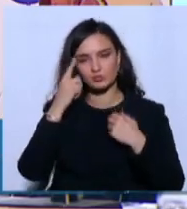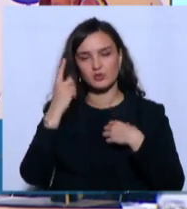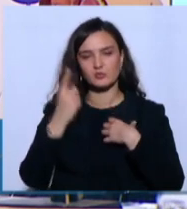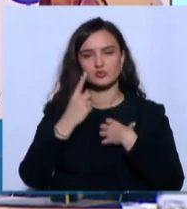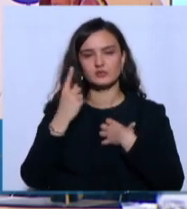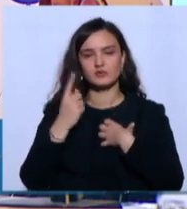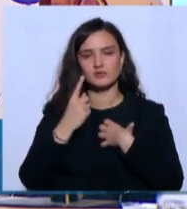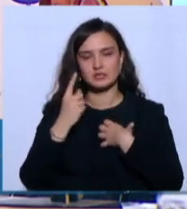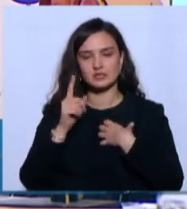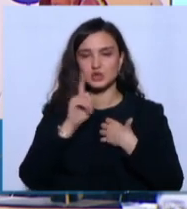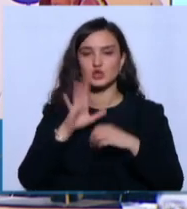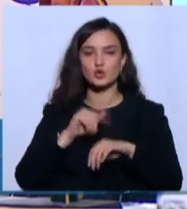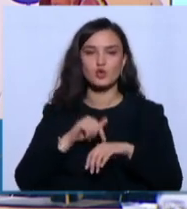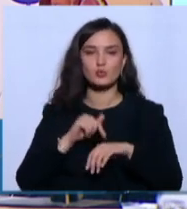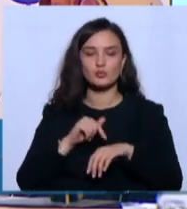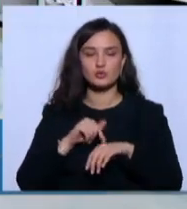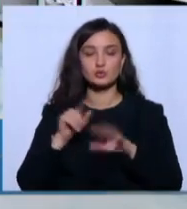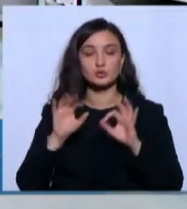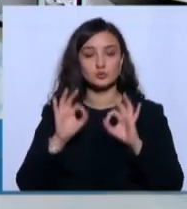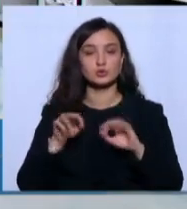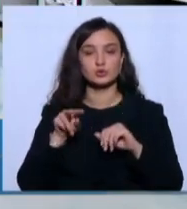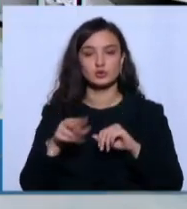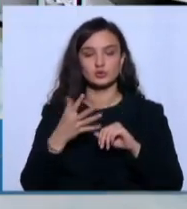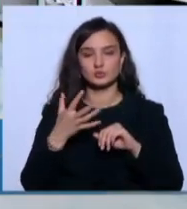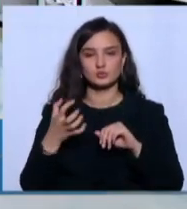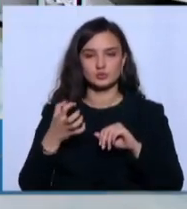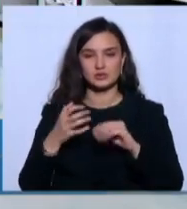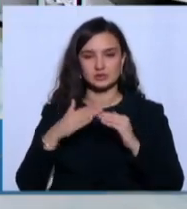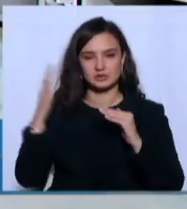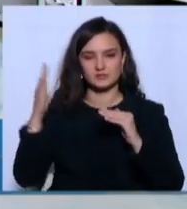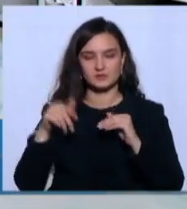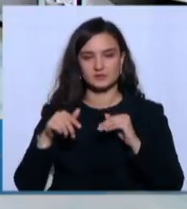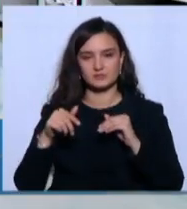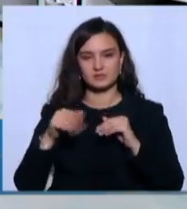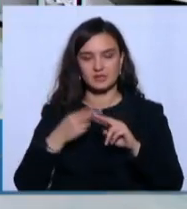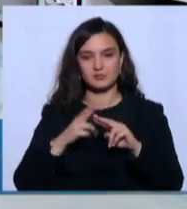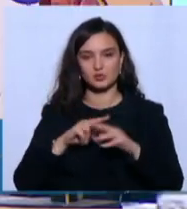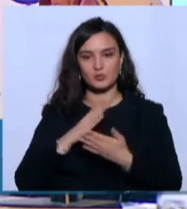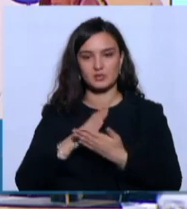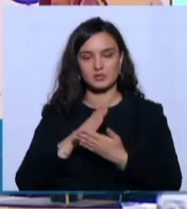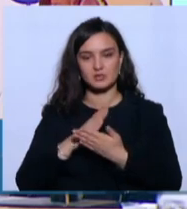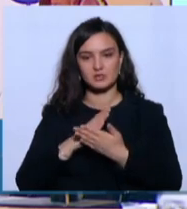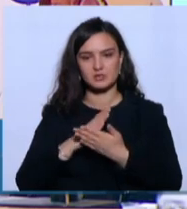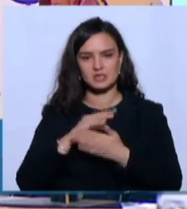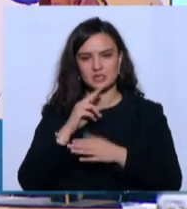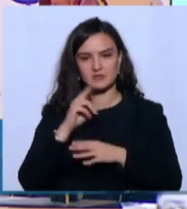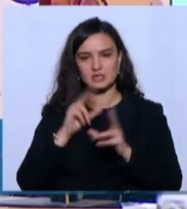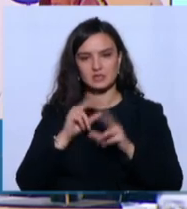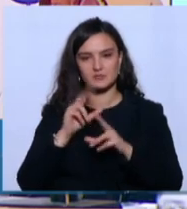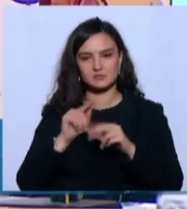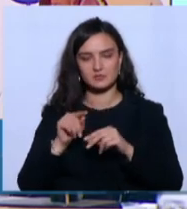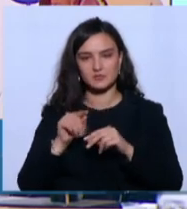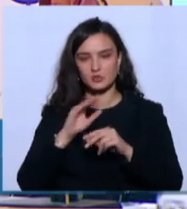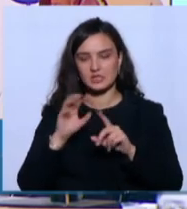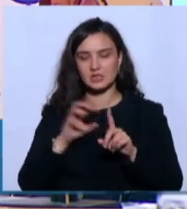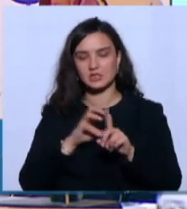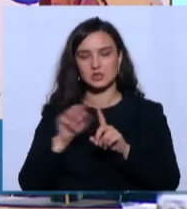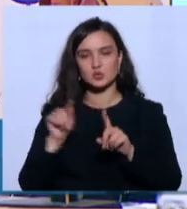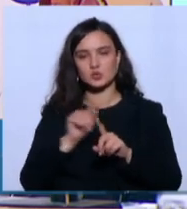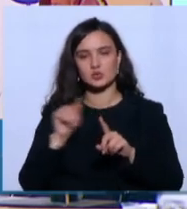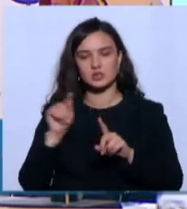თავბრუხვევას, დისკომფორტს, რომელიც ქონდა. აი ეს ხდება ზუსტად 2500 ზევით. დიახ, ამიტომ არის გასათვალისწინებელი, როდესაც